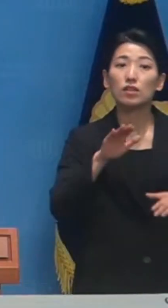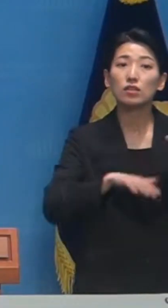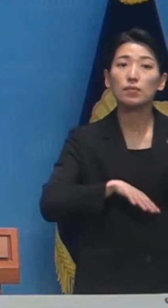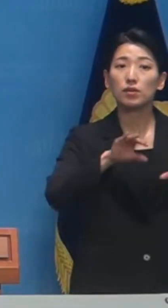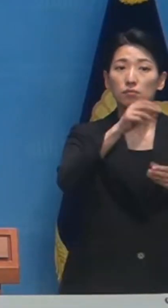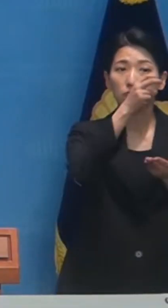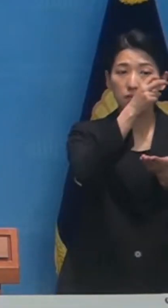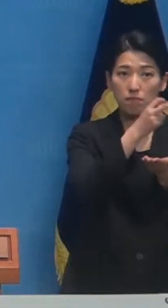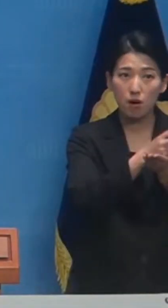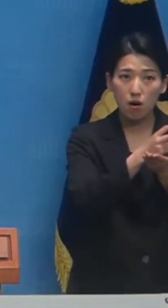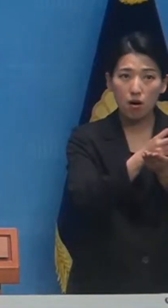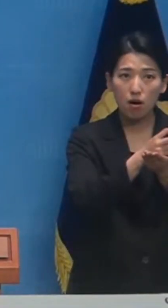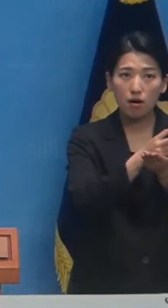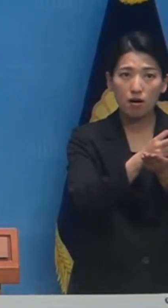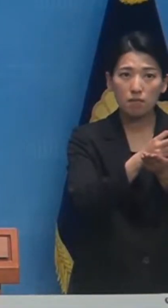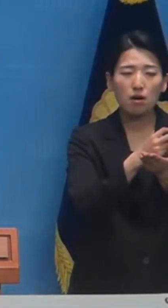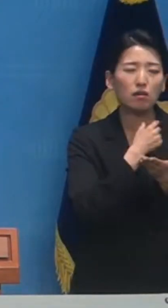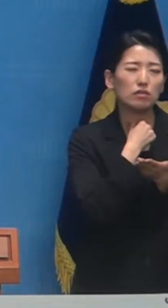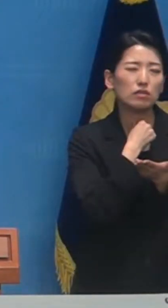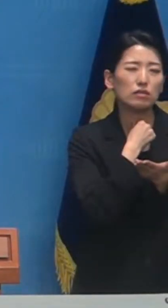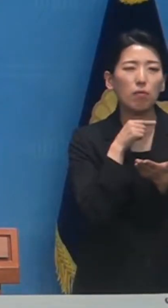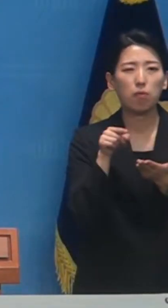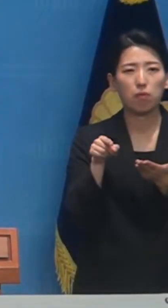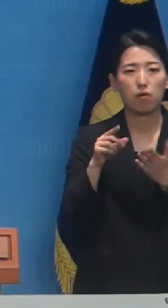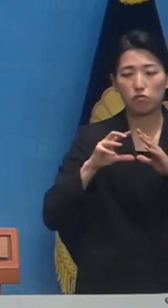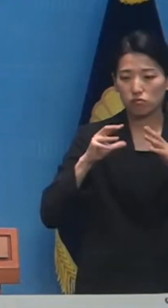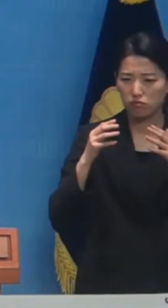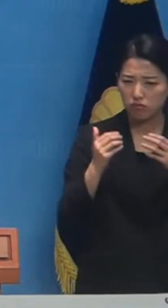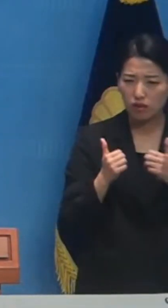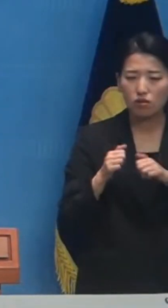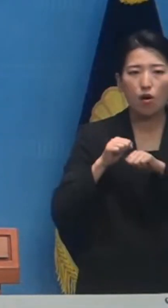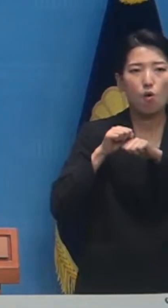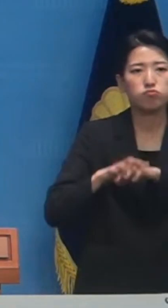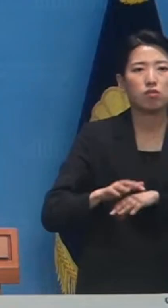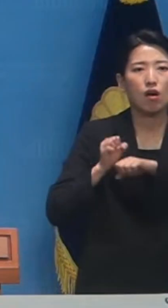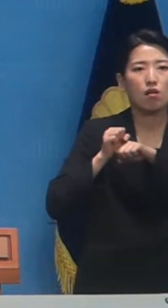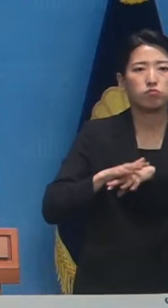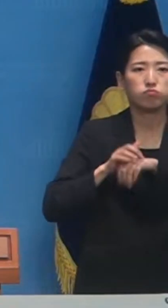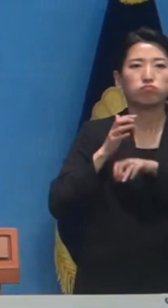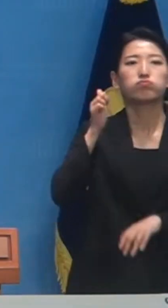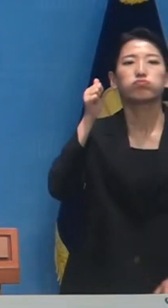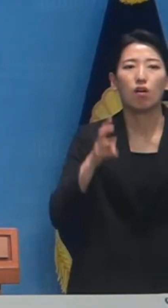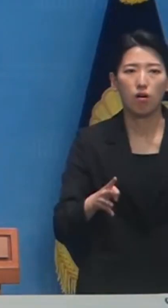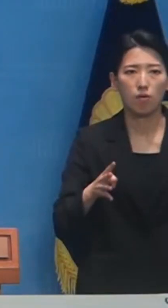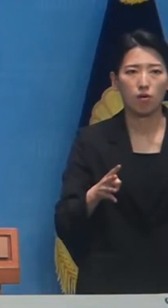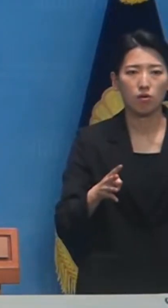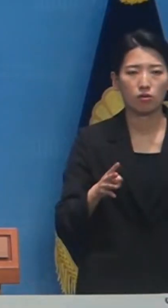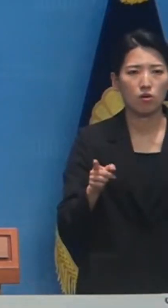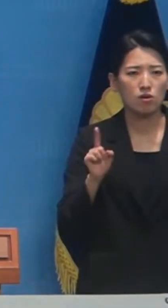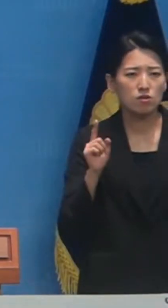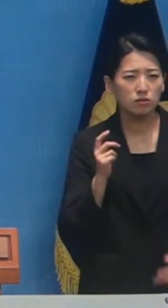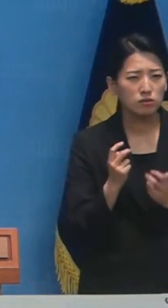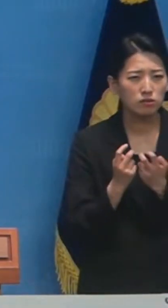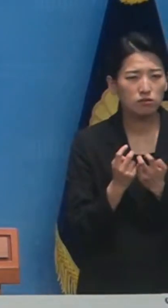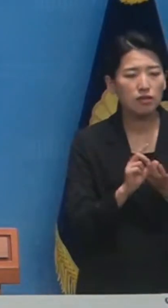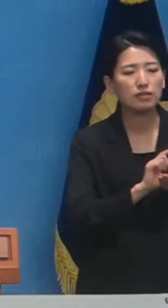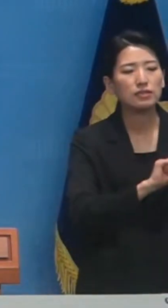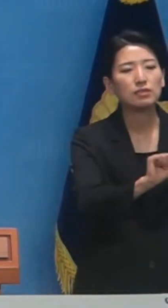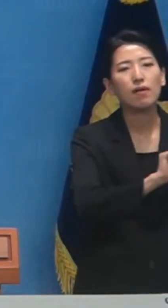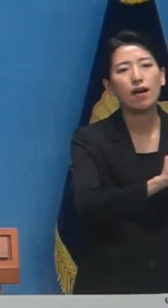차별금지법을 제정하려는 시도가 국회에서 번거리 무산되자 지방자치단체